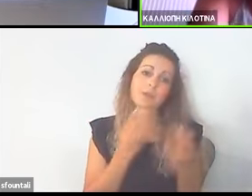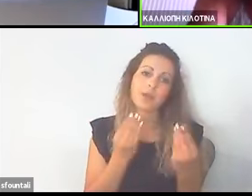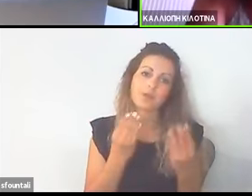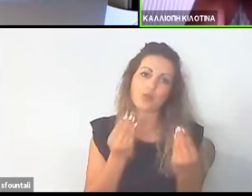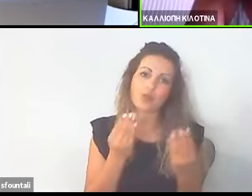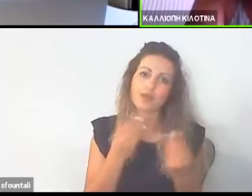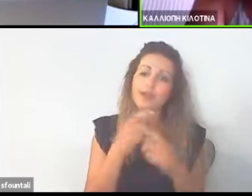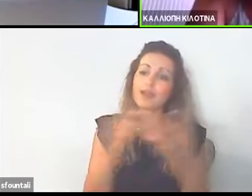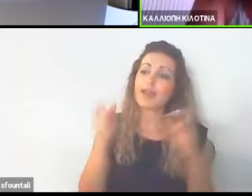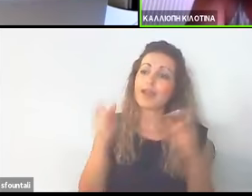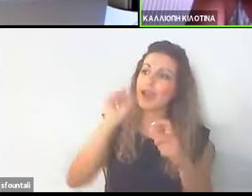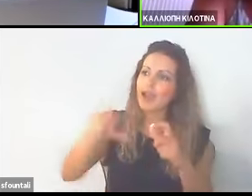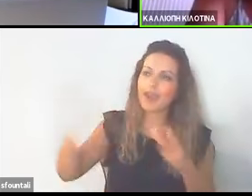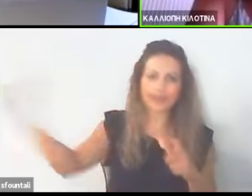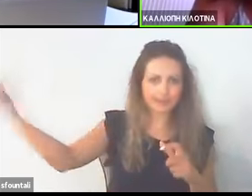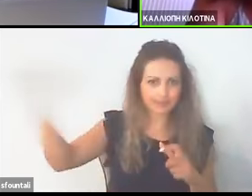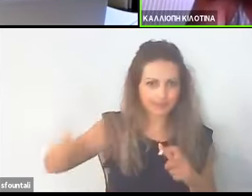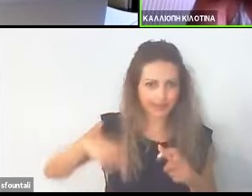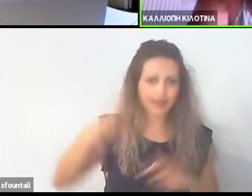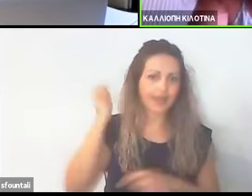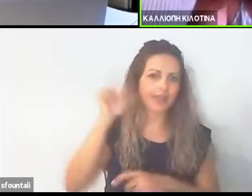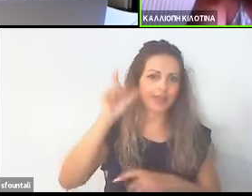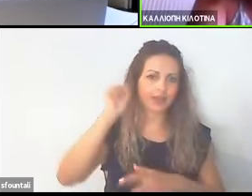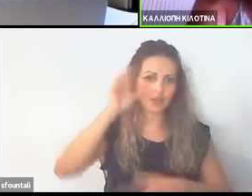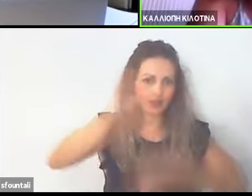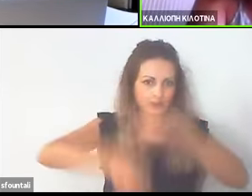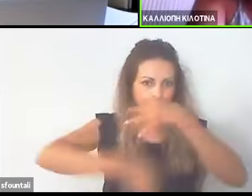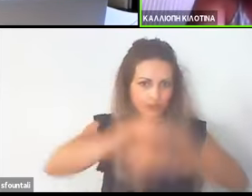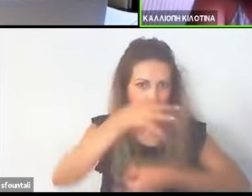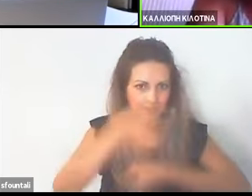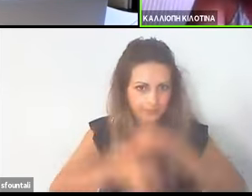για ένα τόσο κέριο θέμα, ειδικά μετά το πρώτο μισό